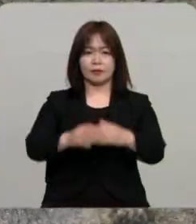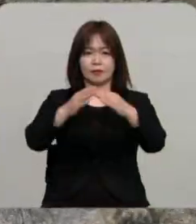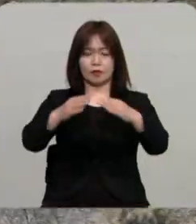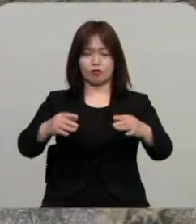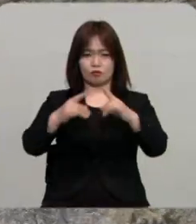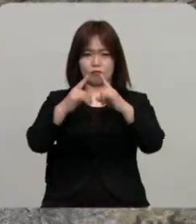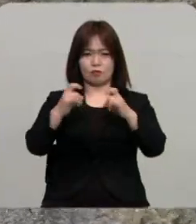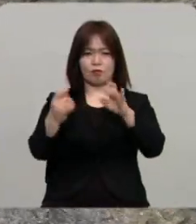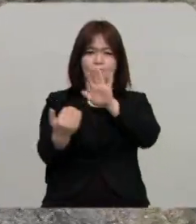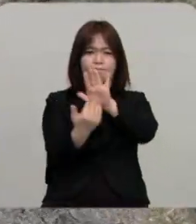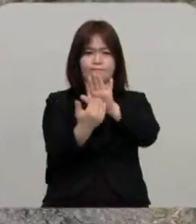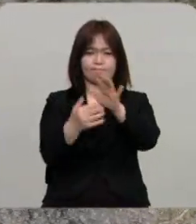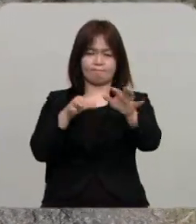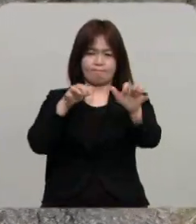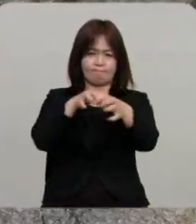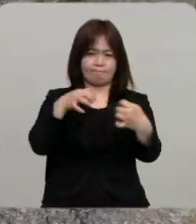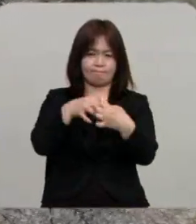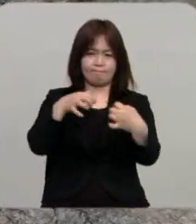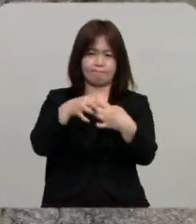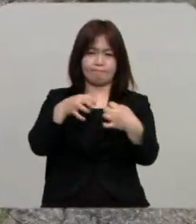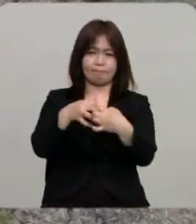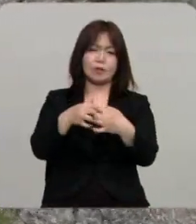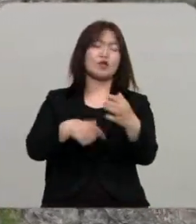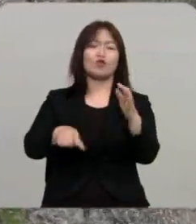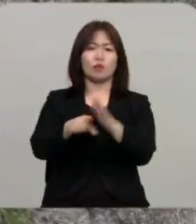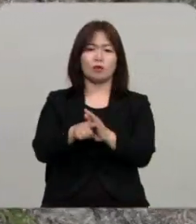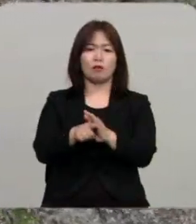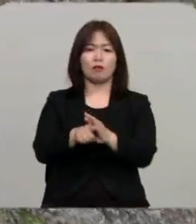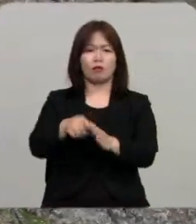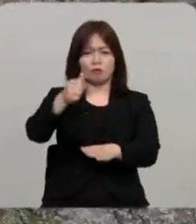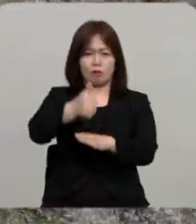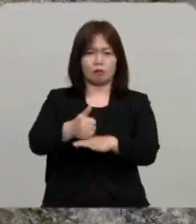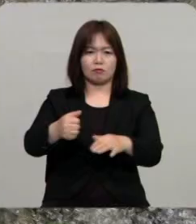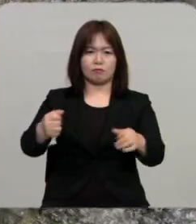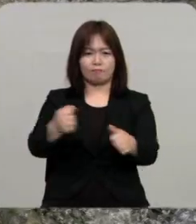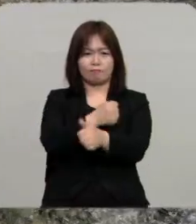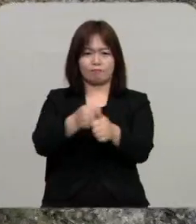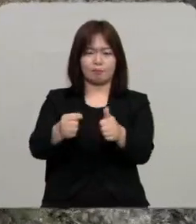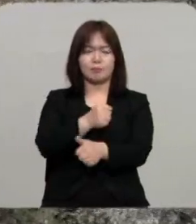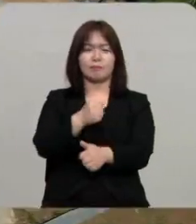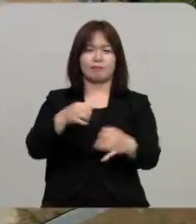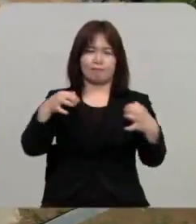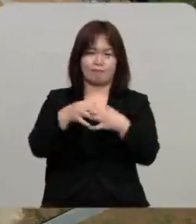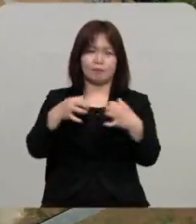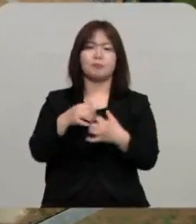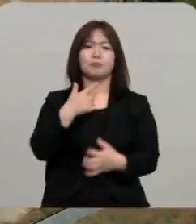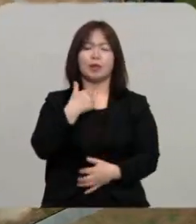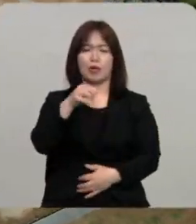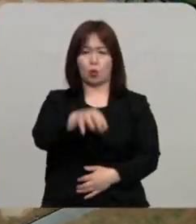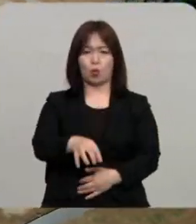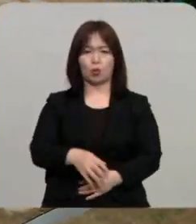전주성을 침략하기 위해 쳐들어온 외적에 맞서 처절한 사투를 벌인 장소입니다.